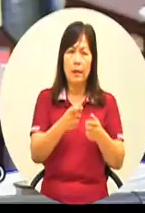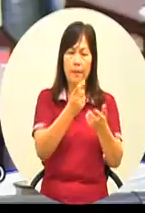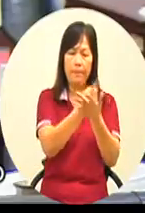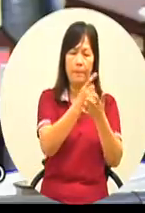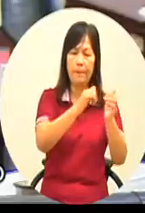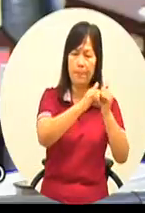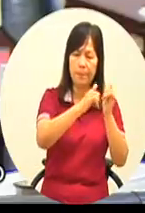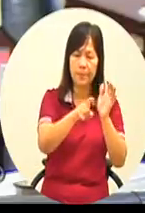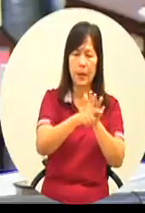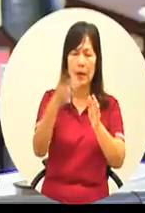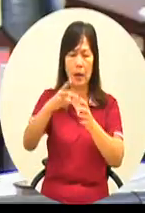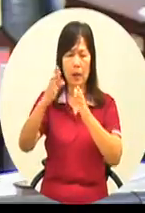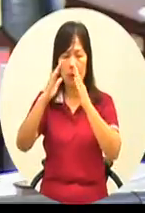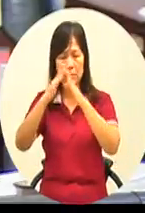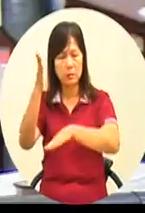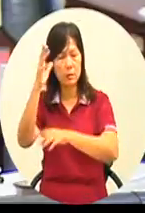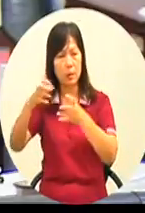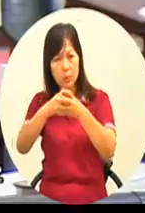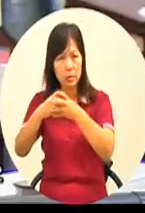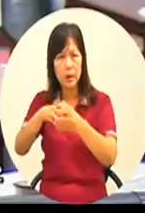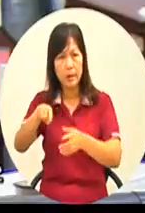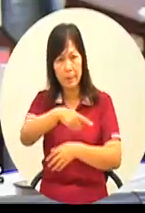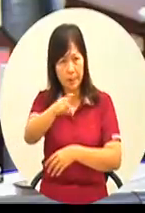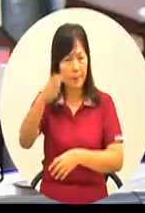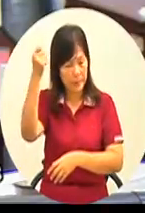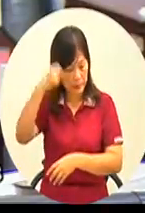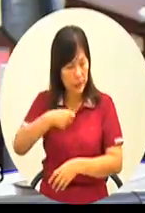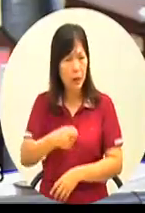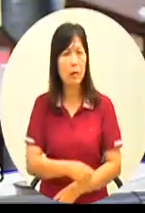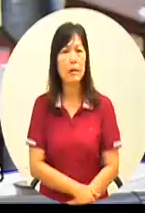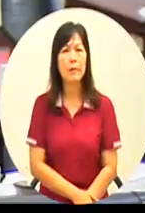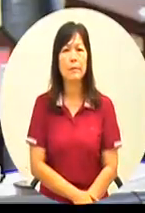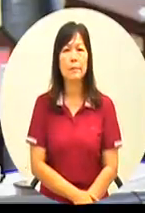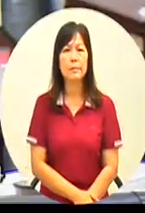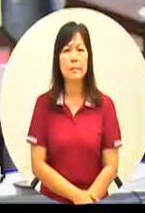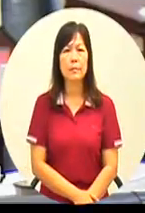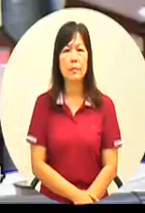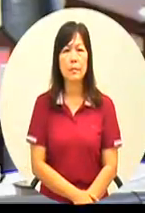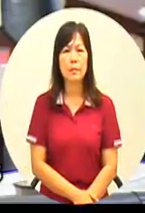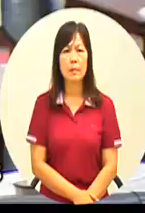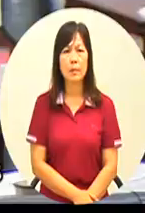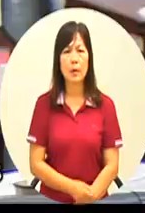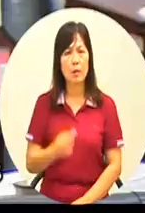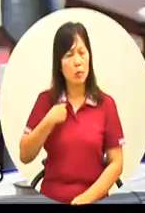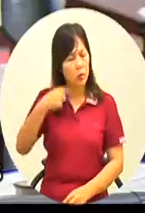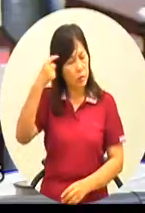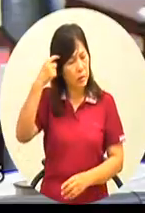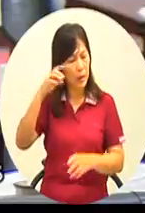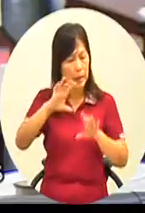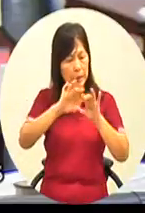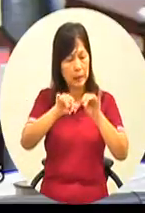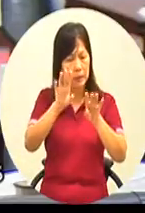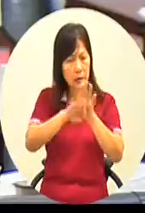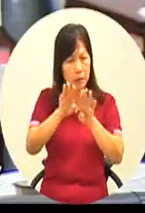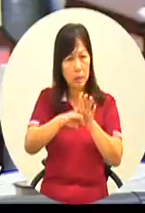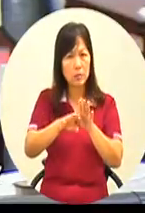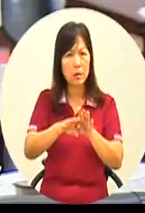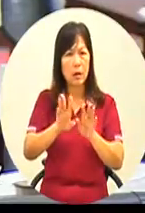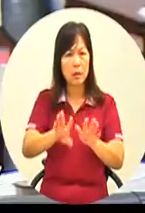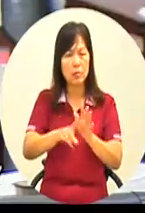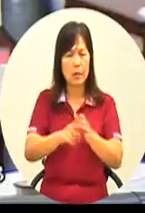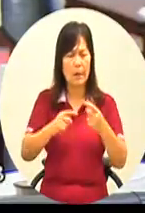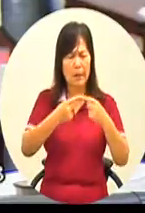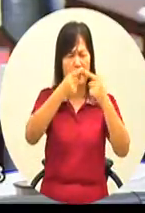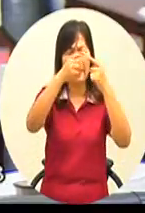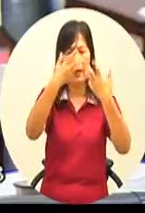们辛苦的市府团队哈、哦，大家早安。我想这个地价税啊，最近真的是纷纷扰